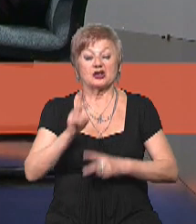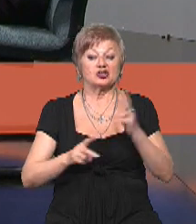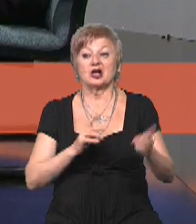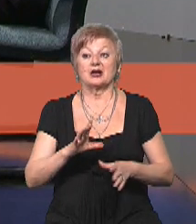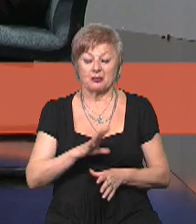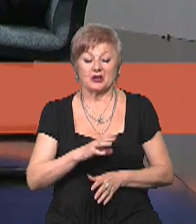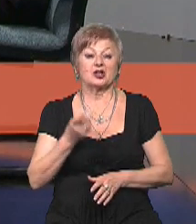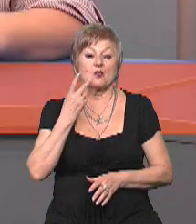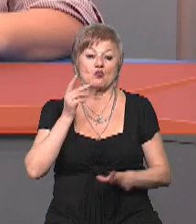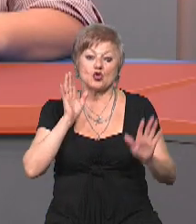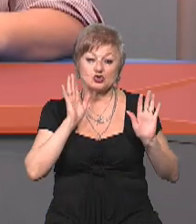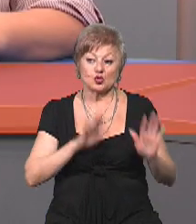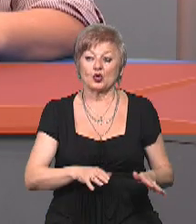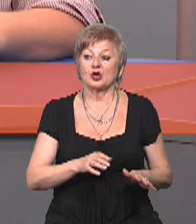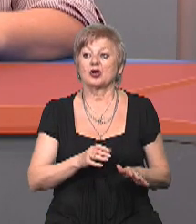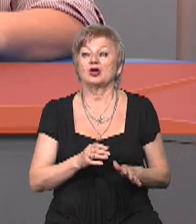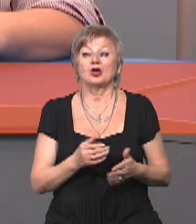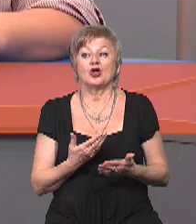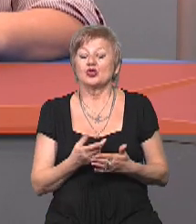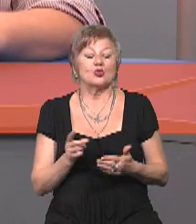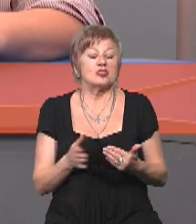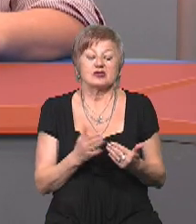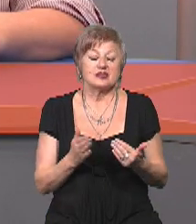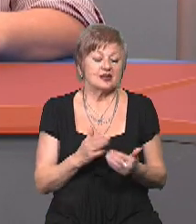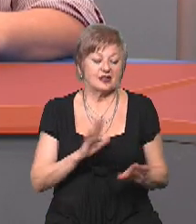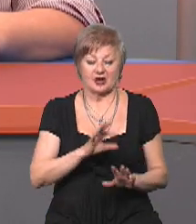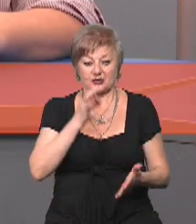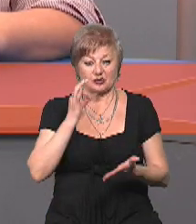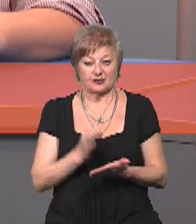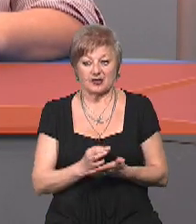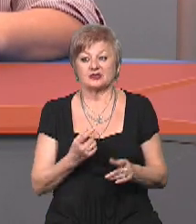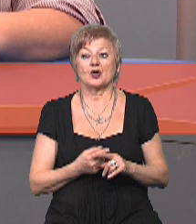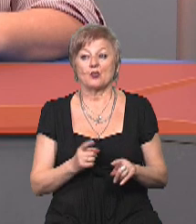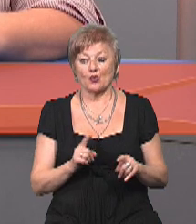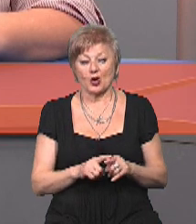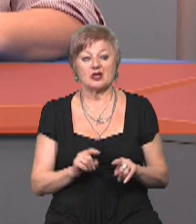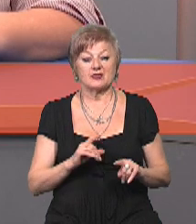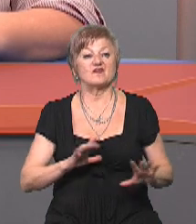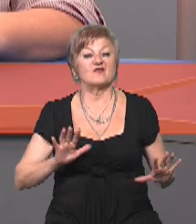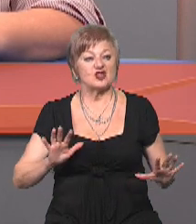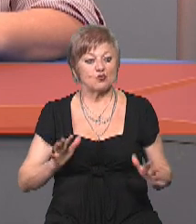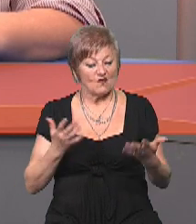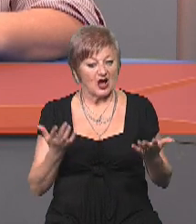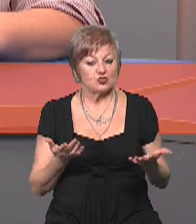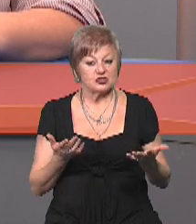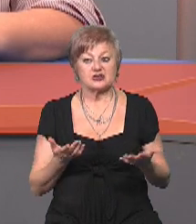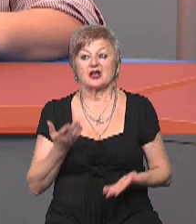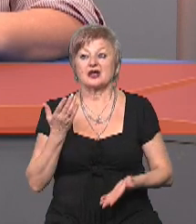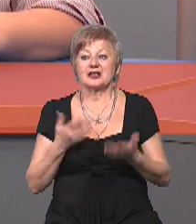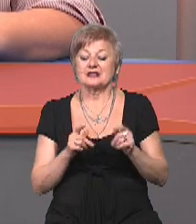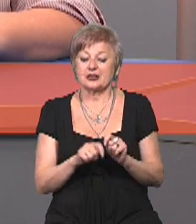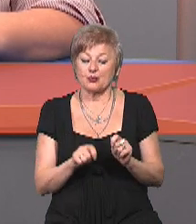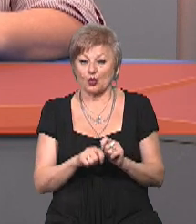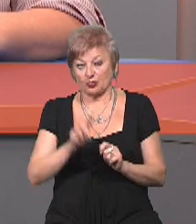вони постійні, однак нікого не притягують до відповідальності. От тому це відбувається. Якщо